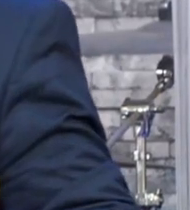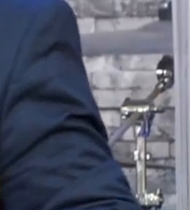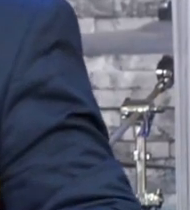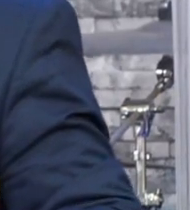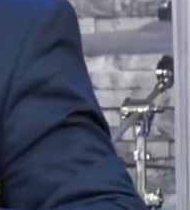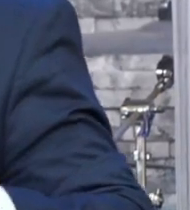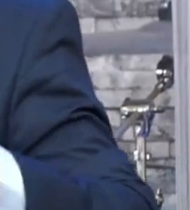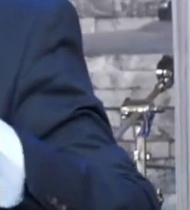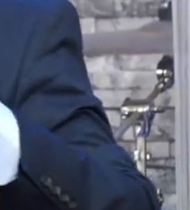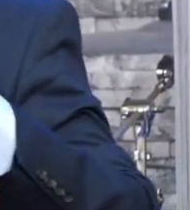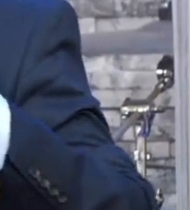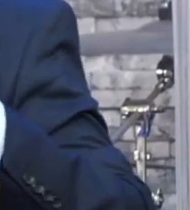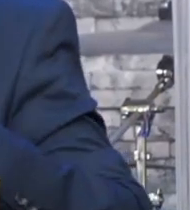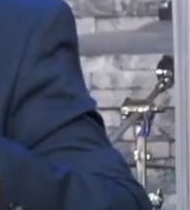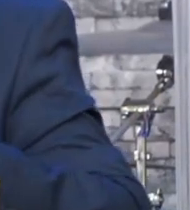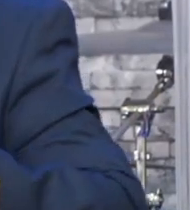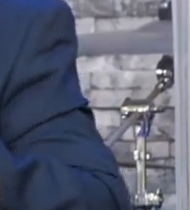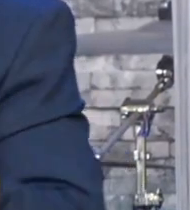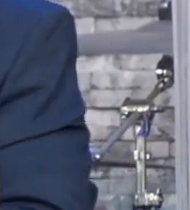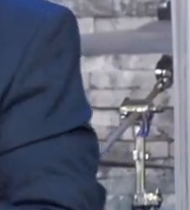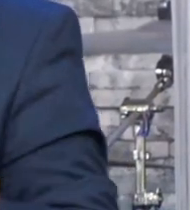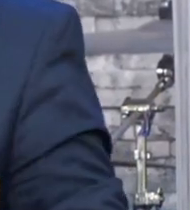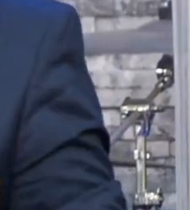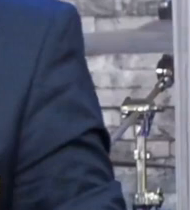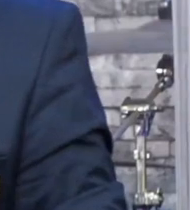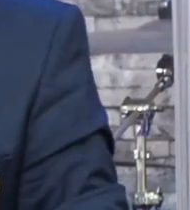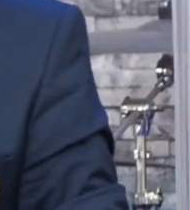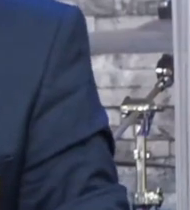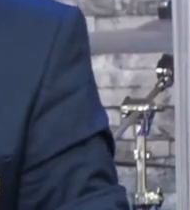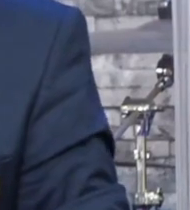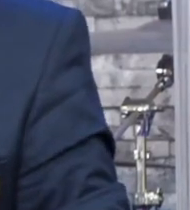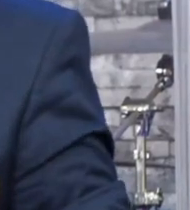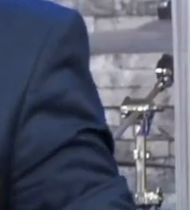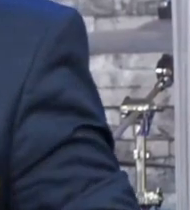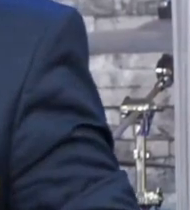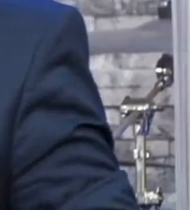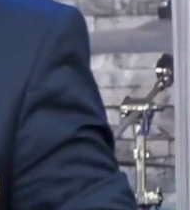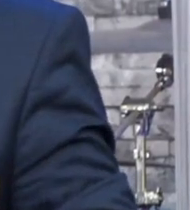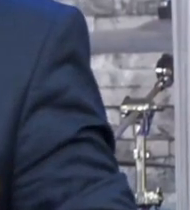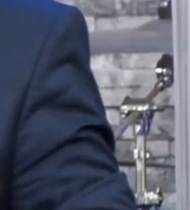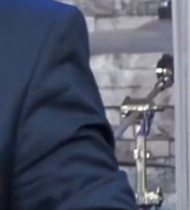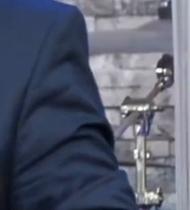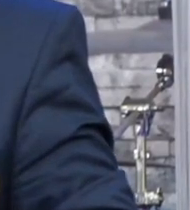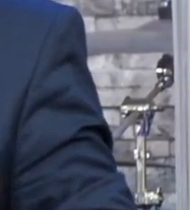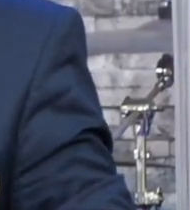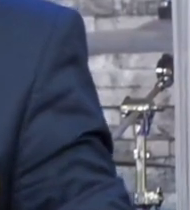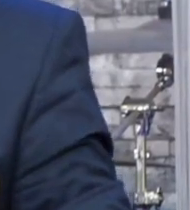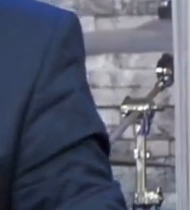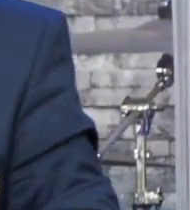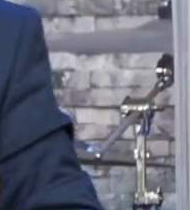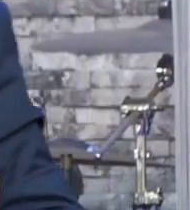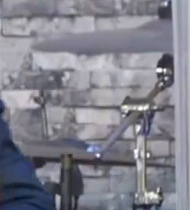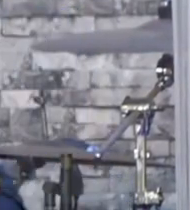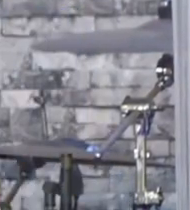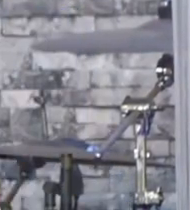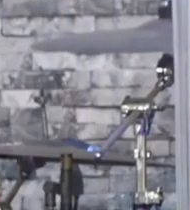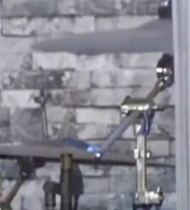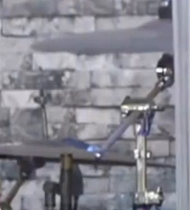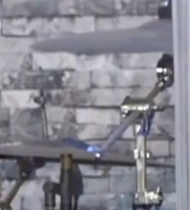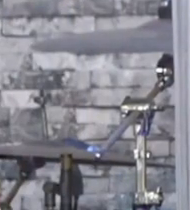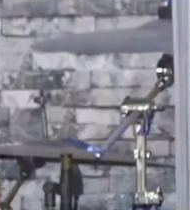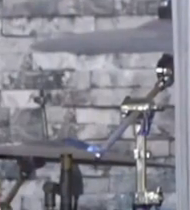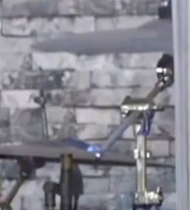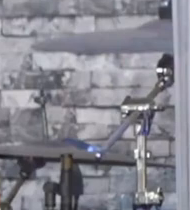relative that is not also not very homely to you. Pengine umekuwa ukiishi na yule jamaa ambaye si mzuri sana kwako. You